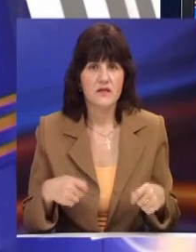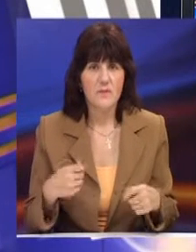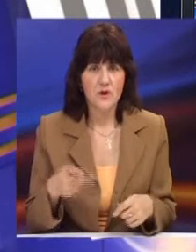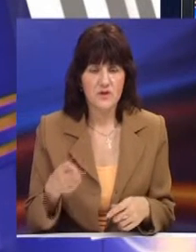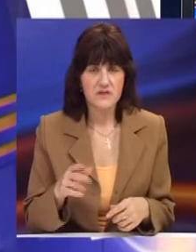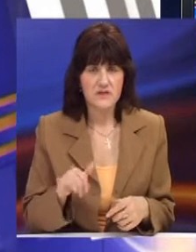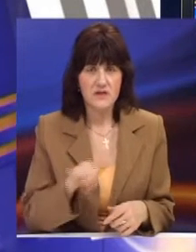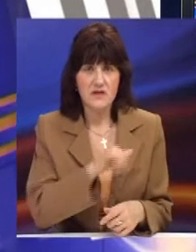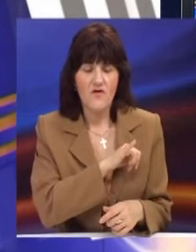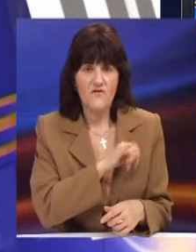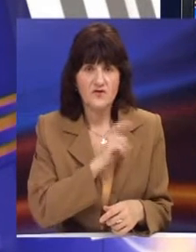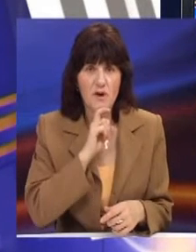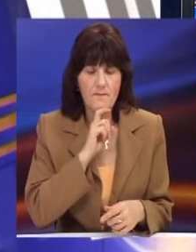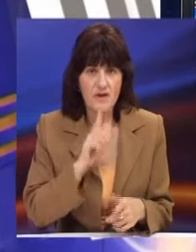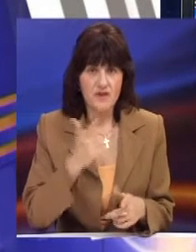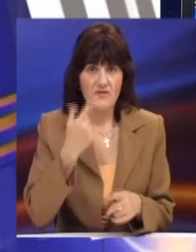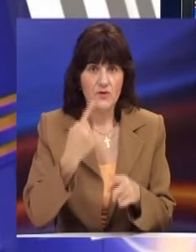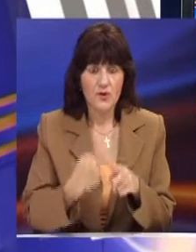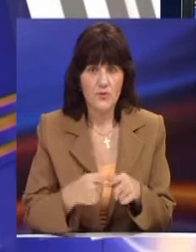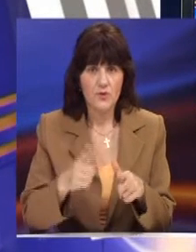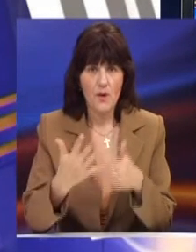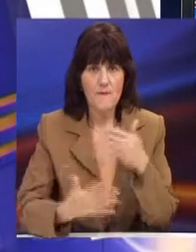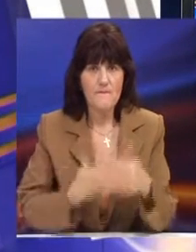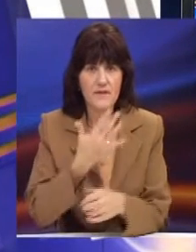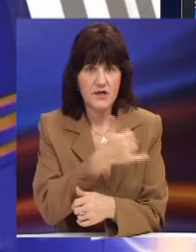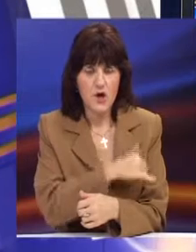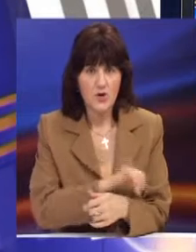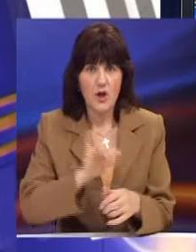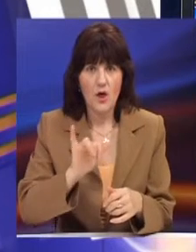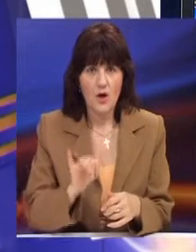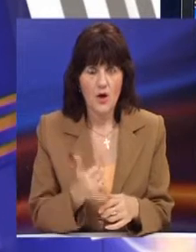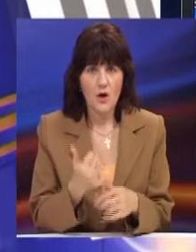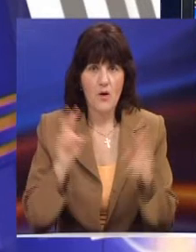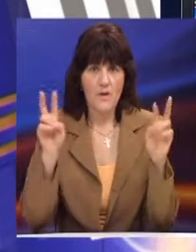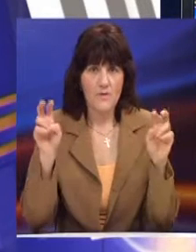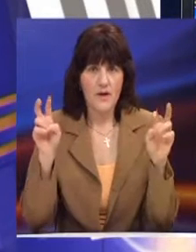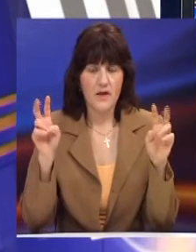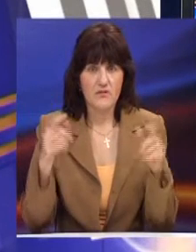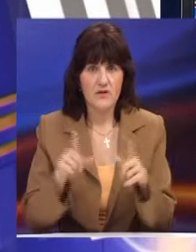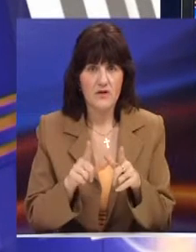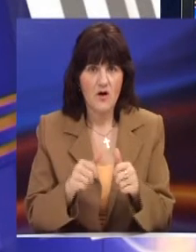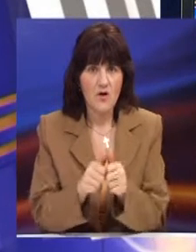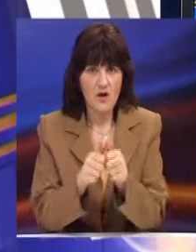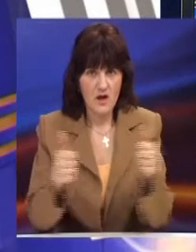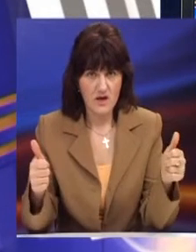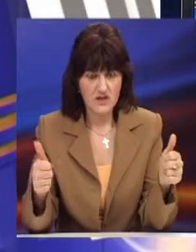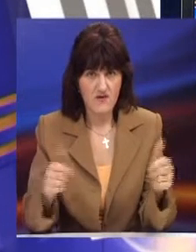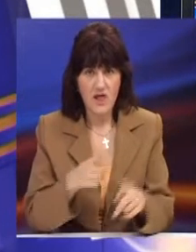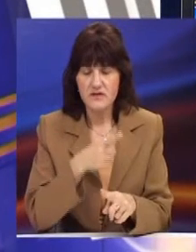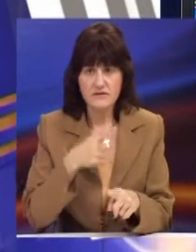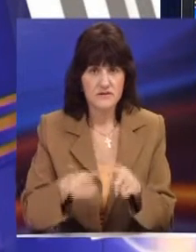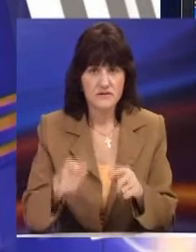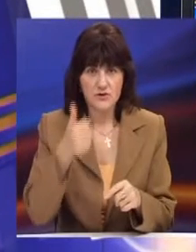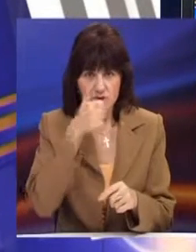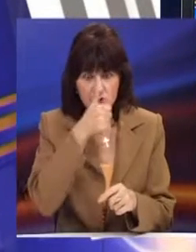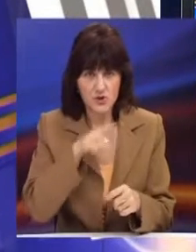Demokratska stranka i Savez vojvođanskih Mađara po drugi put u poslednjih 5 godina ponovo su se, pod znacima navoda, politički razvele. Jedina